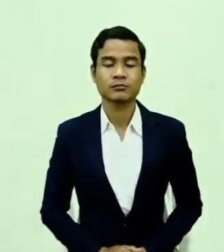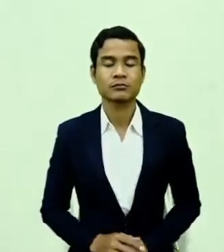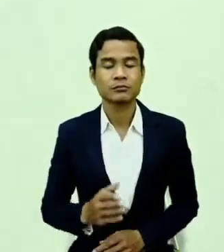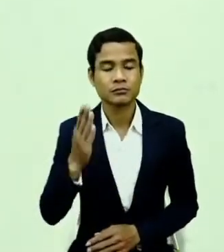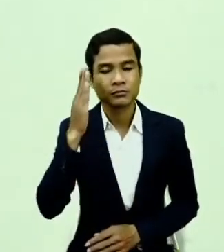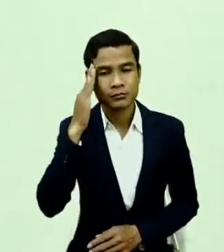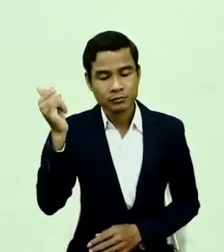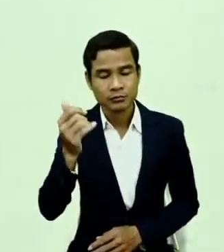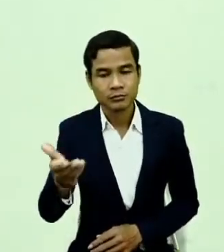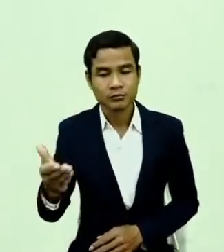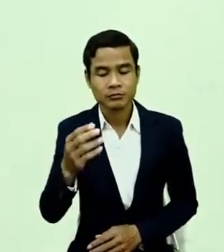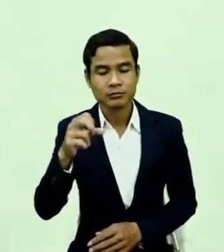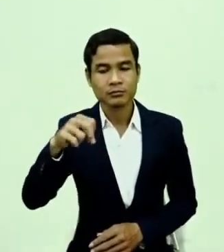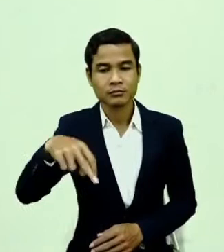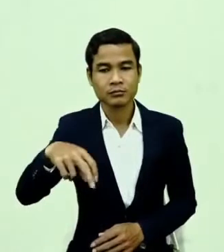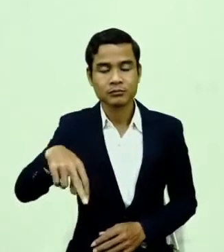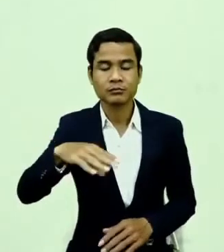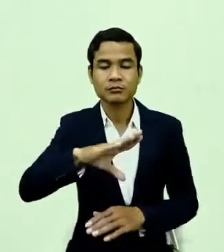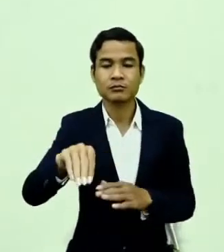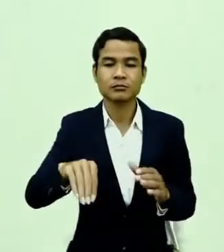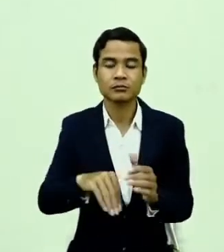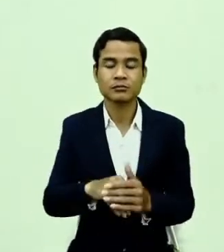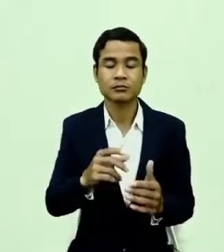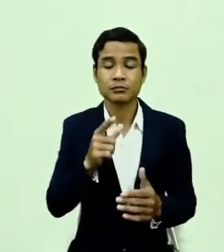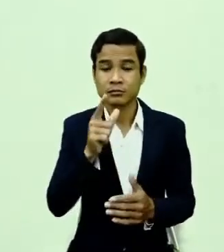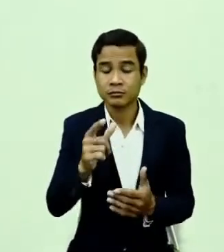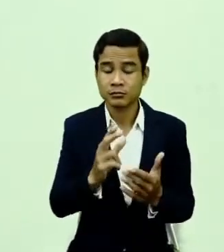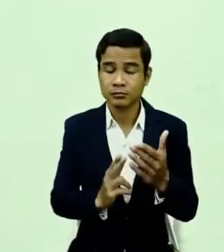hát ấy ban con cho lời thà đầm rửa cá tiếng ó chia sất